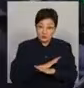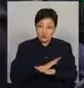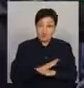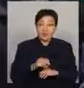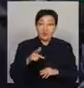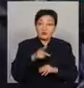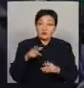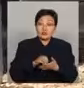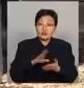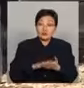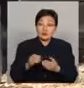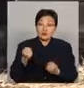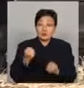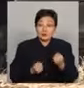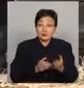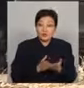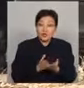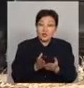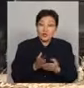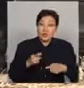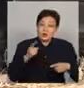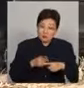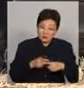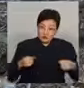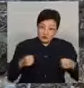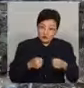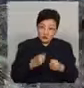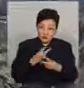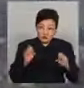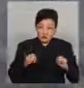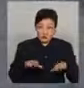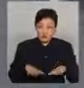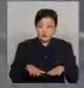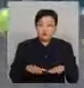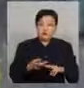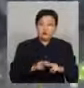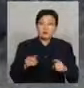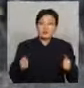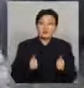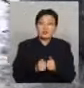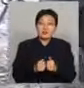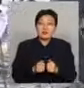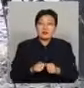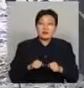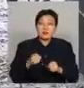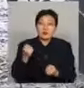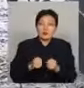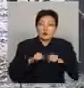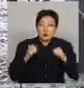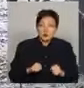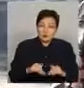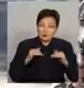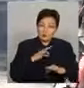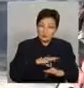Бейне тіркегіште көліктердің бұрылыста соқтығысқаны анық көрініп тұр. Жергілікті тұрғындар бұл маңда көлік қатты жылдамдықпен жүреді деп